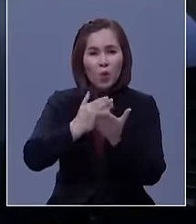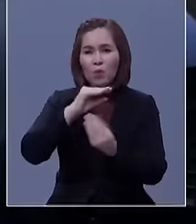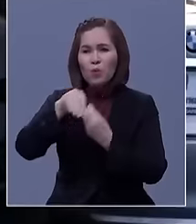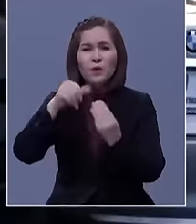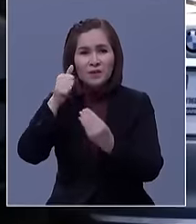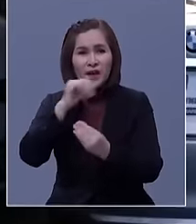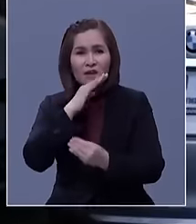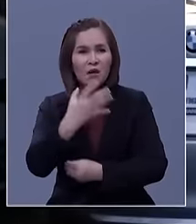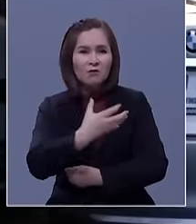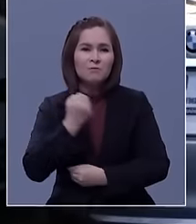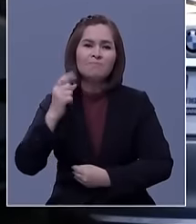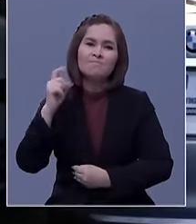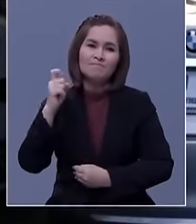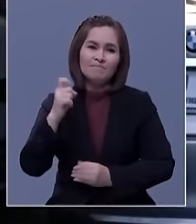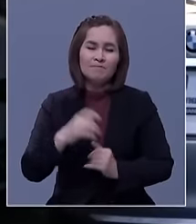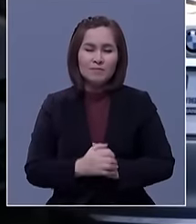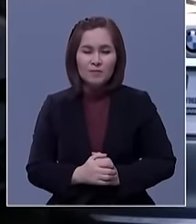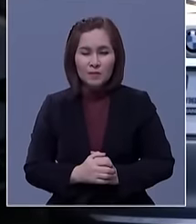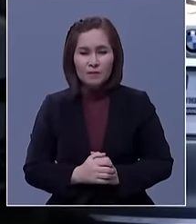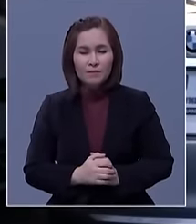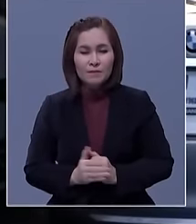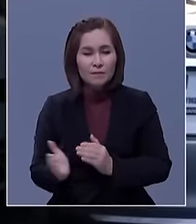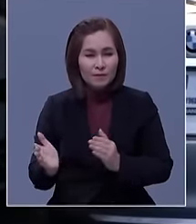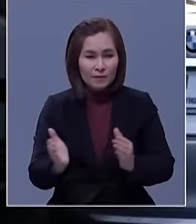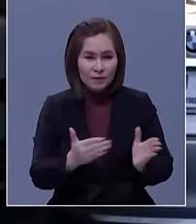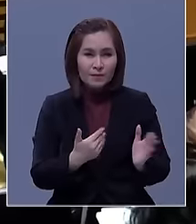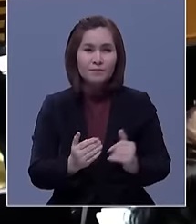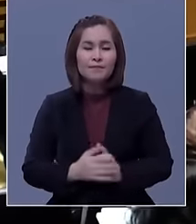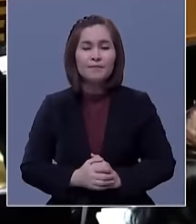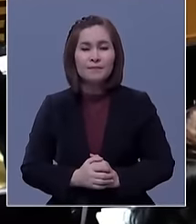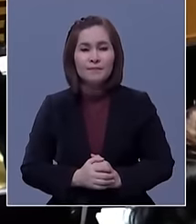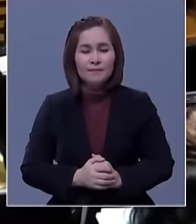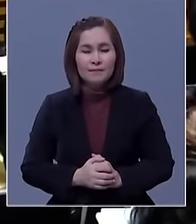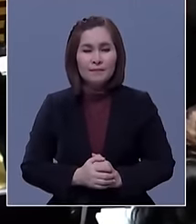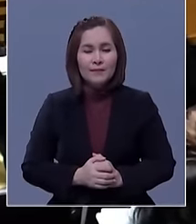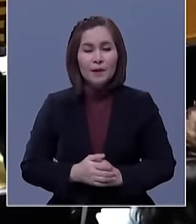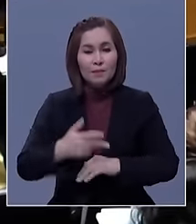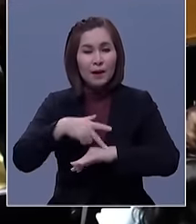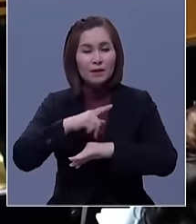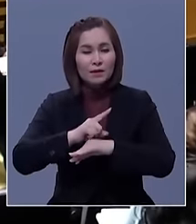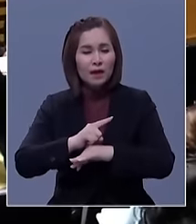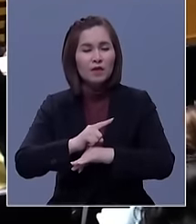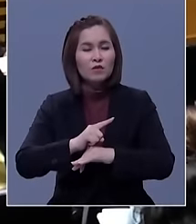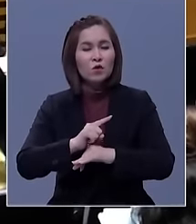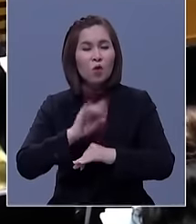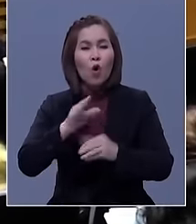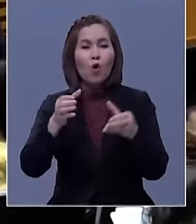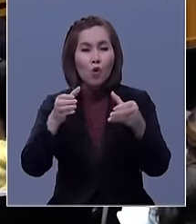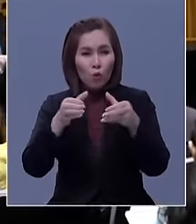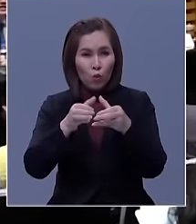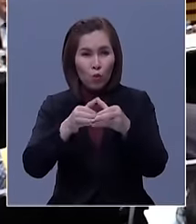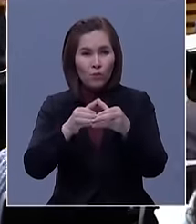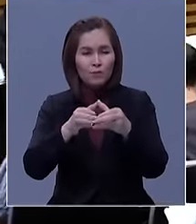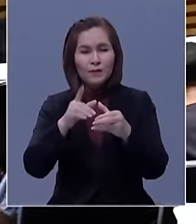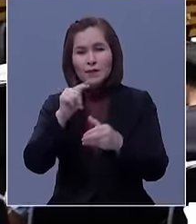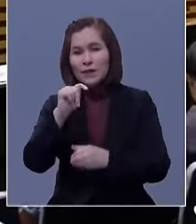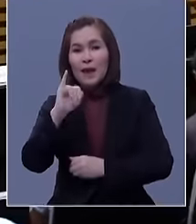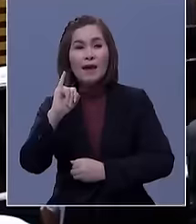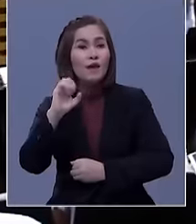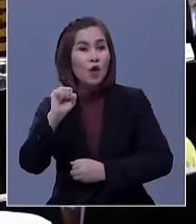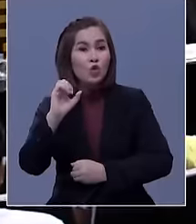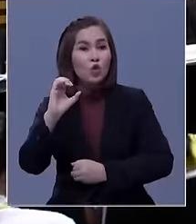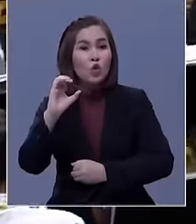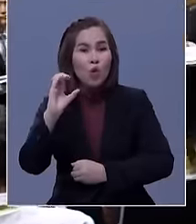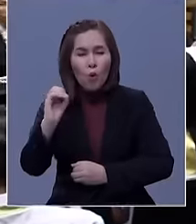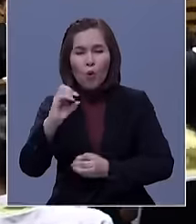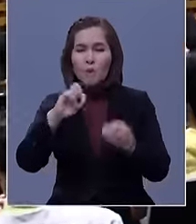หนี้ได้นะครับขณะที่ทางคุณศักชัยพีพนะคะประธานเจ้าหน้าที่บริหารกลุ่มทิสโกบอกว่าปัญหาเ